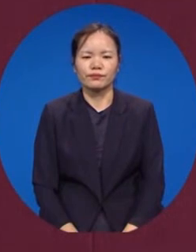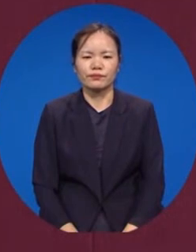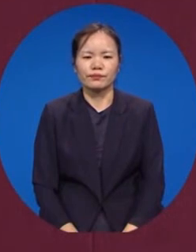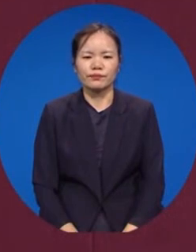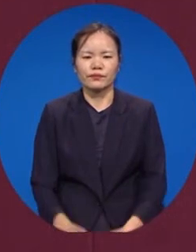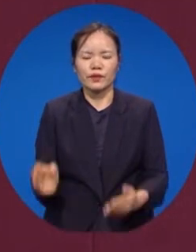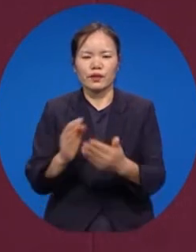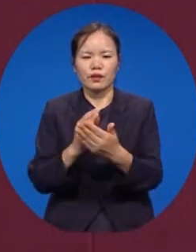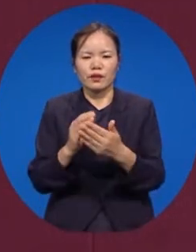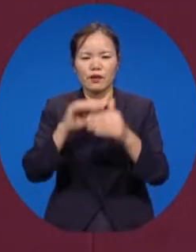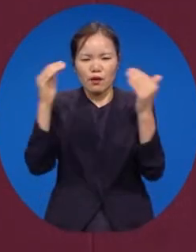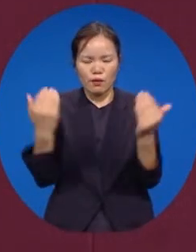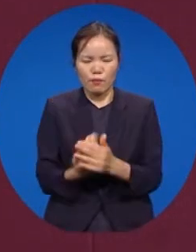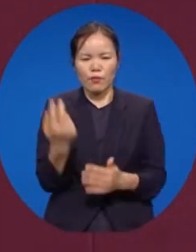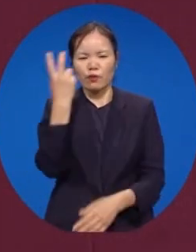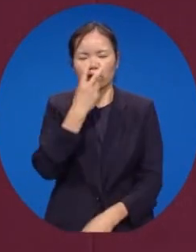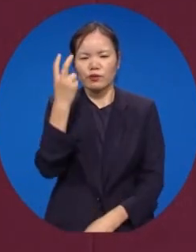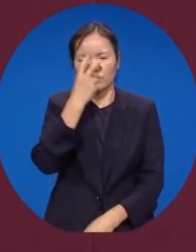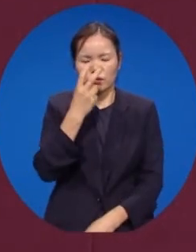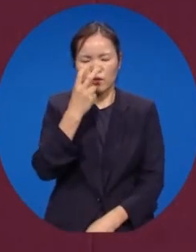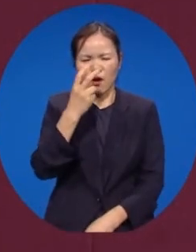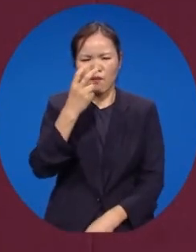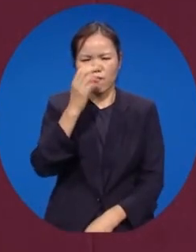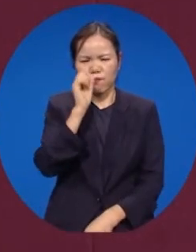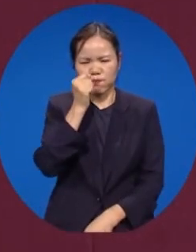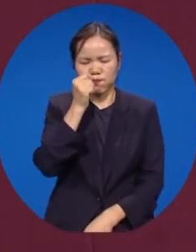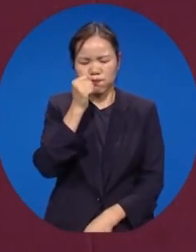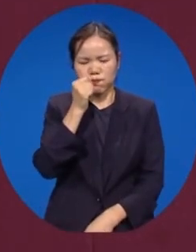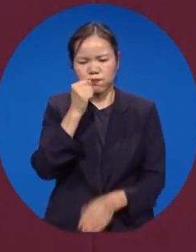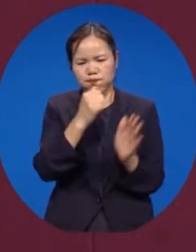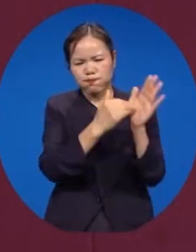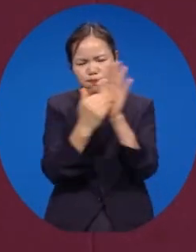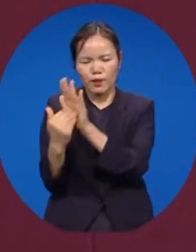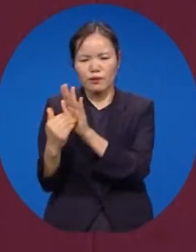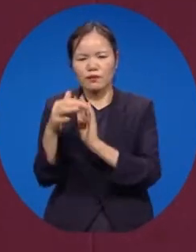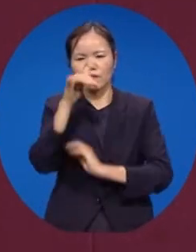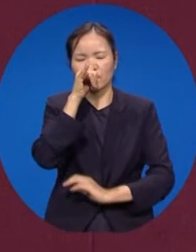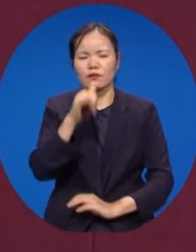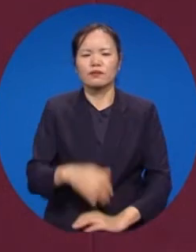대한 모든 수사가 무지막지하게 저지되고 있습니다.